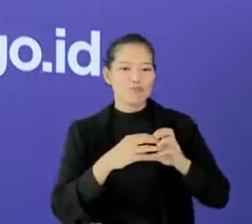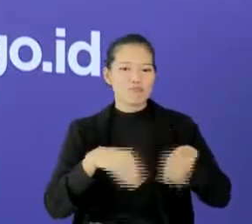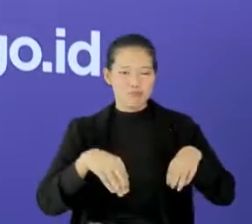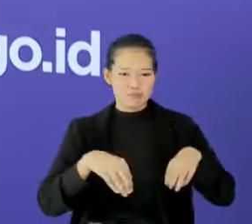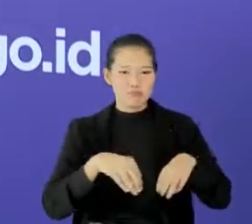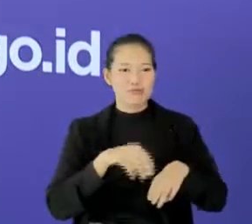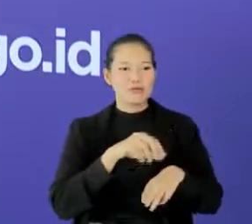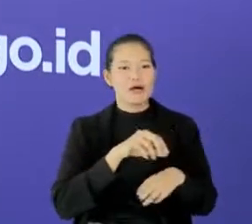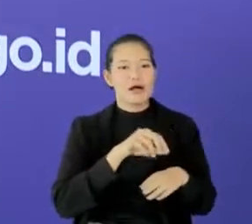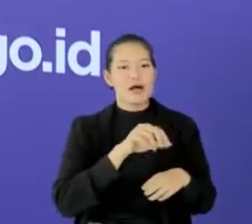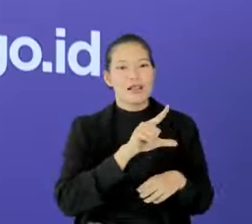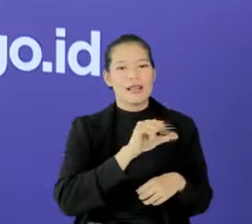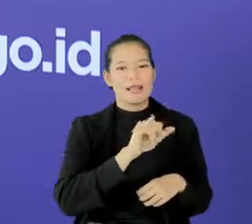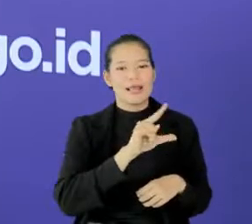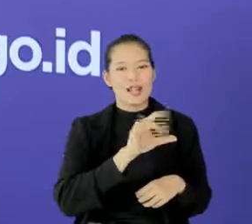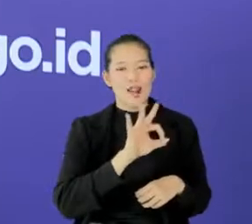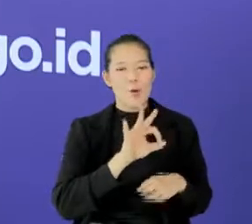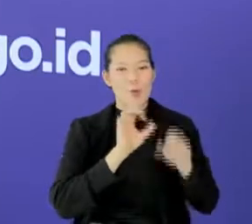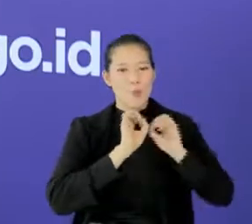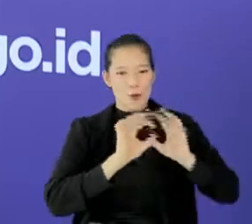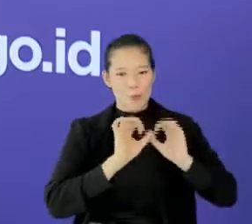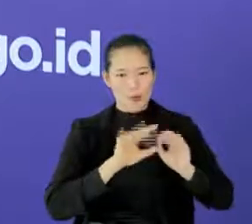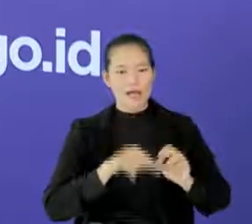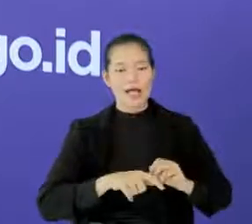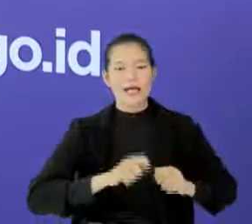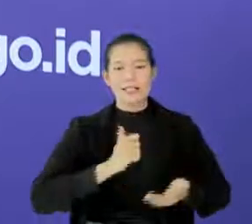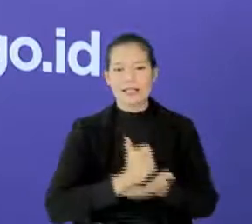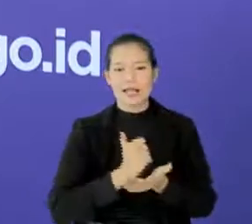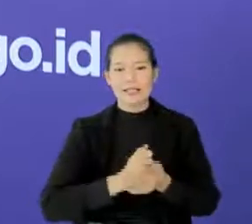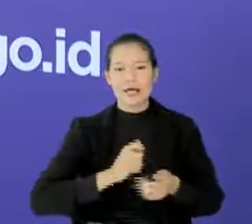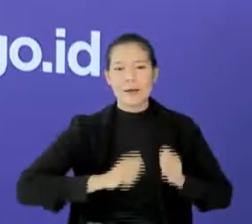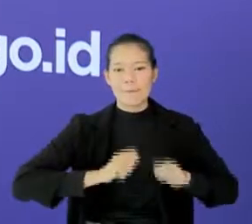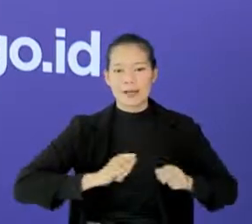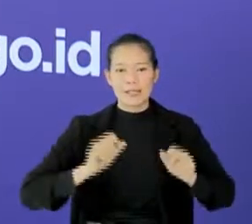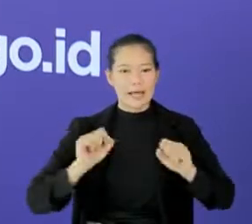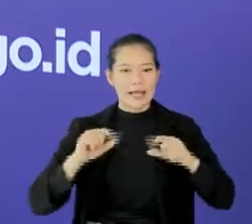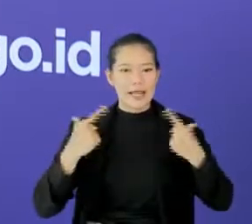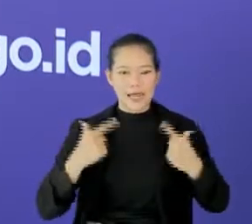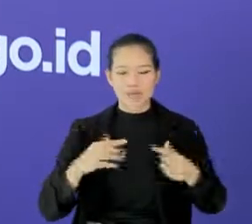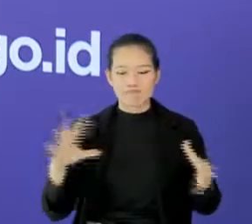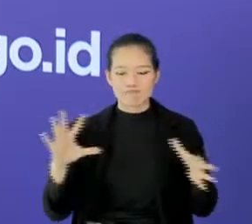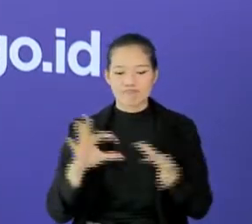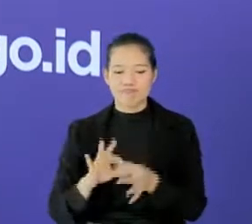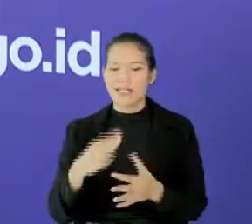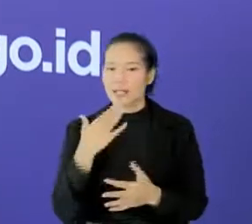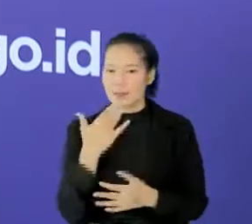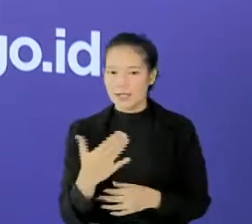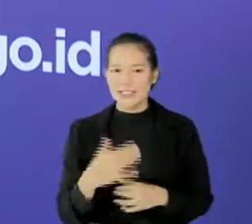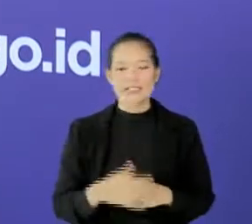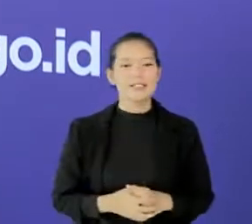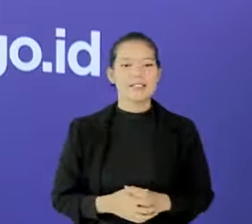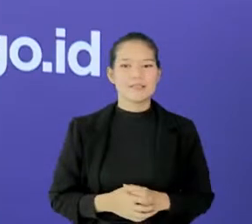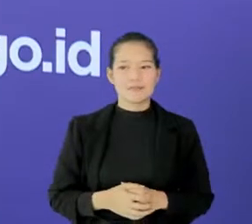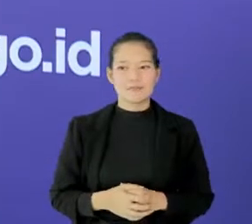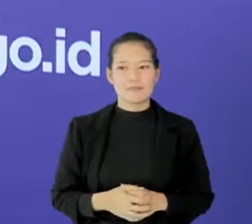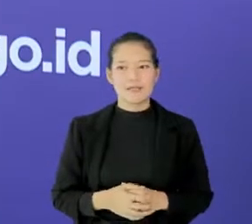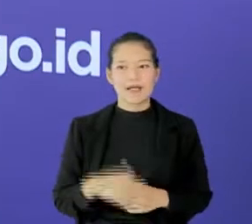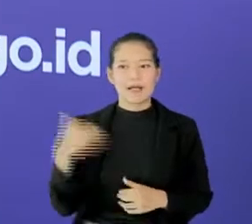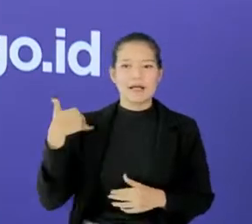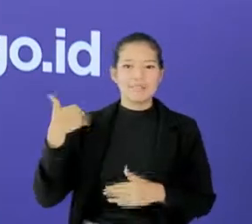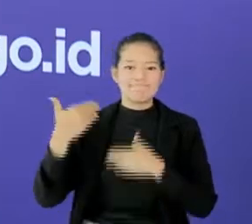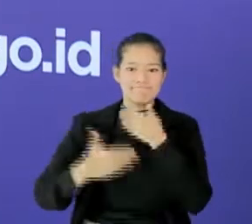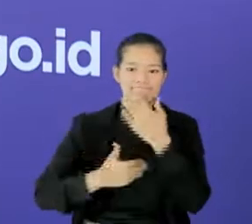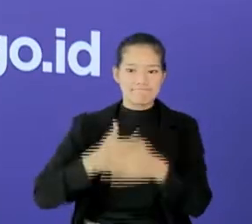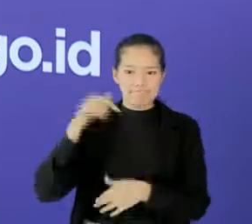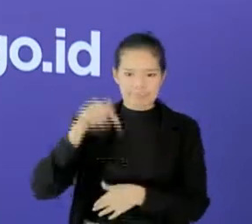Lilo promotor ternyata dengan band legenda God Bless ya. Saya terima kasih sekali. Dan memang selama